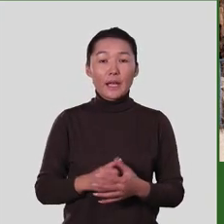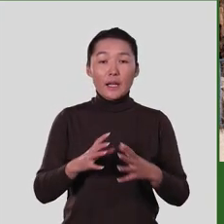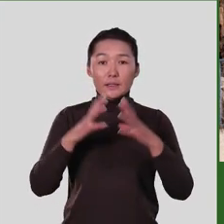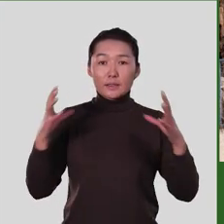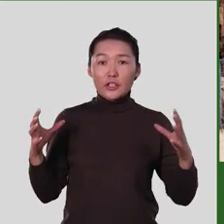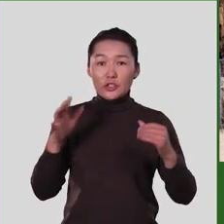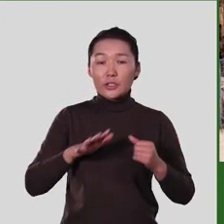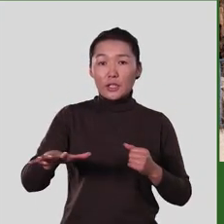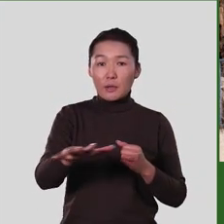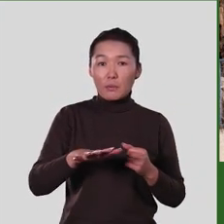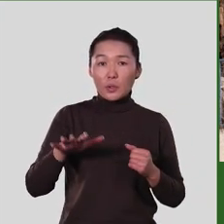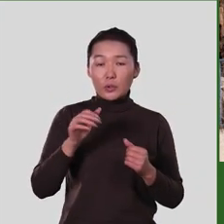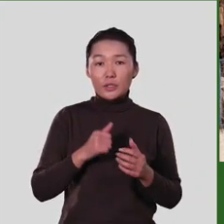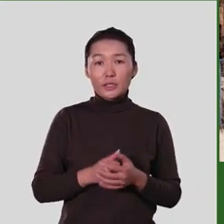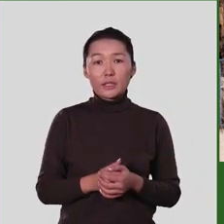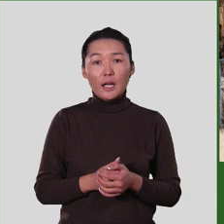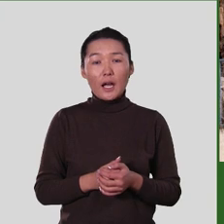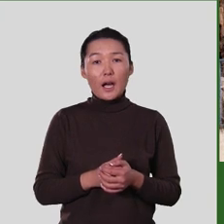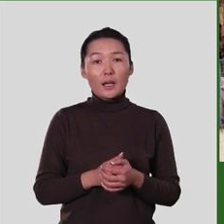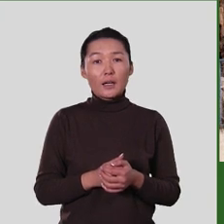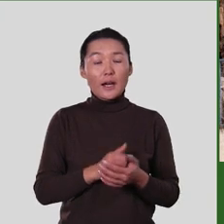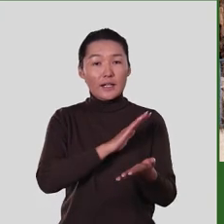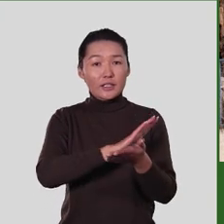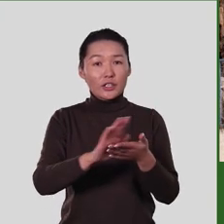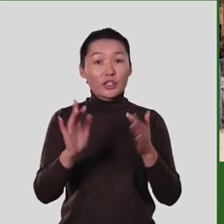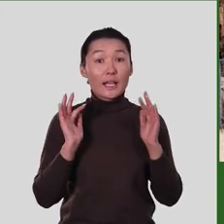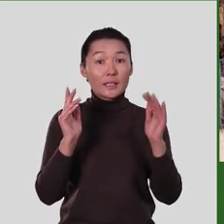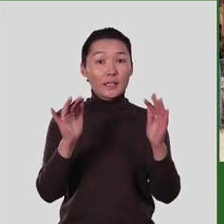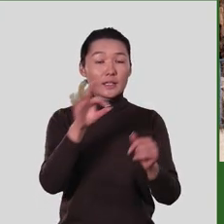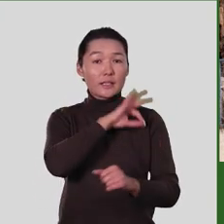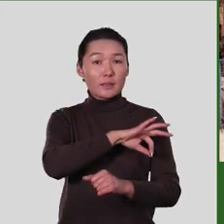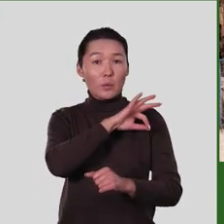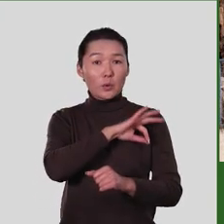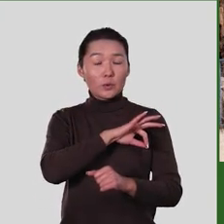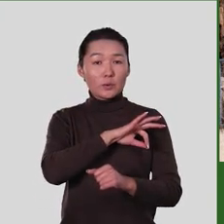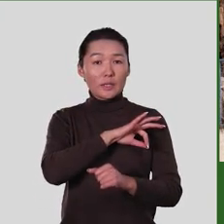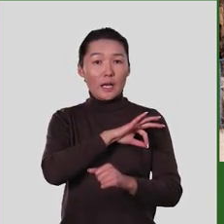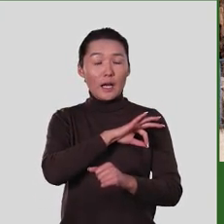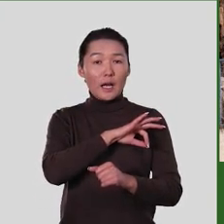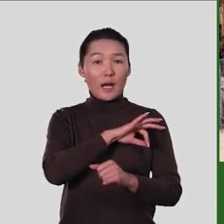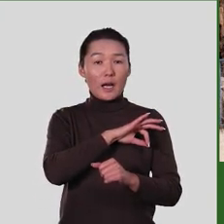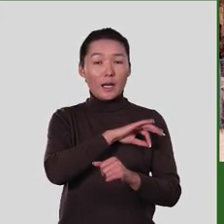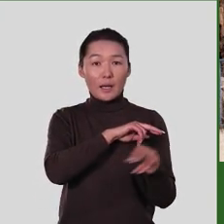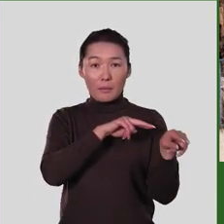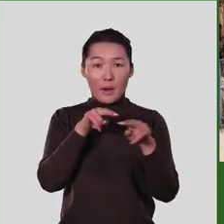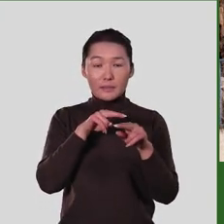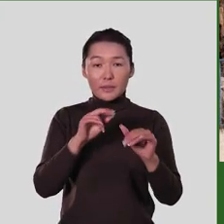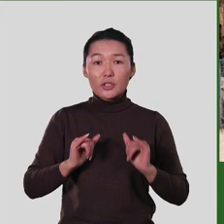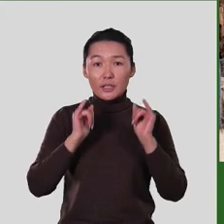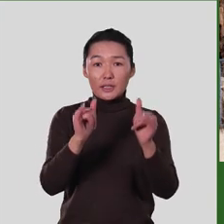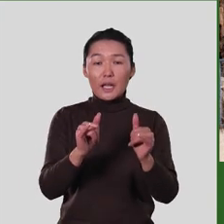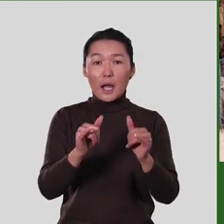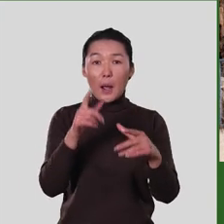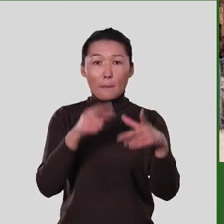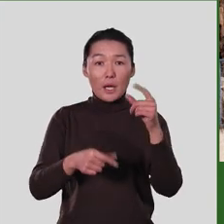Значительные площади, расчищенные от леса, используются как пастбище для молочного скота.